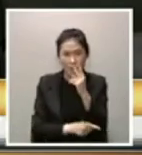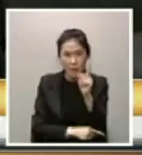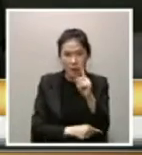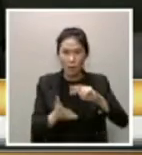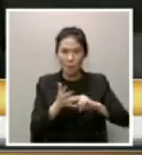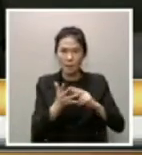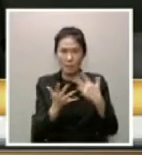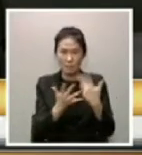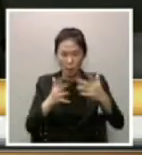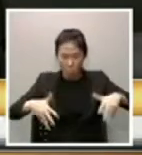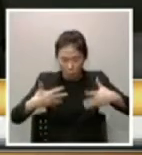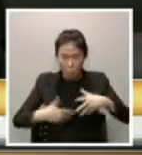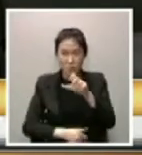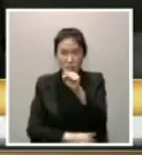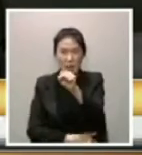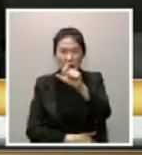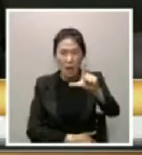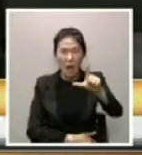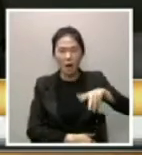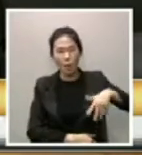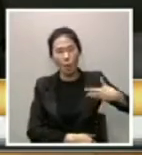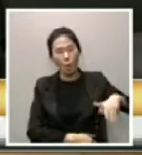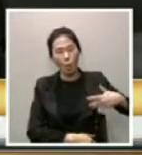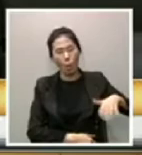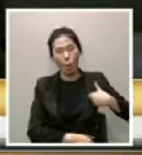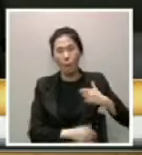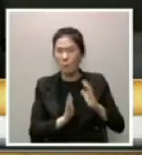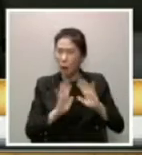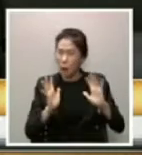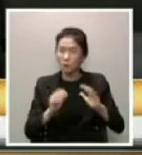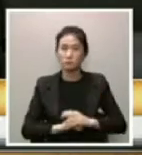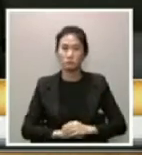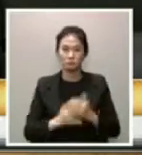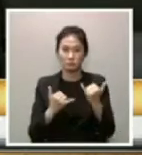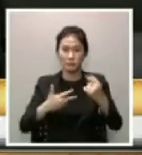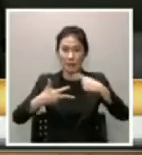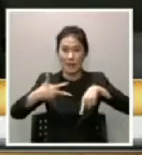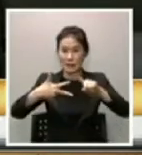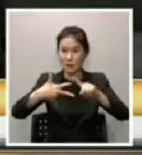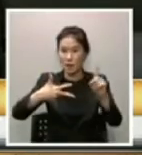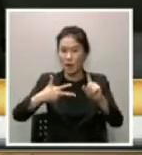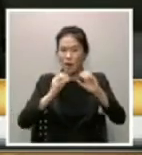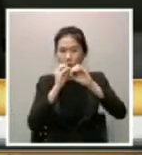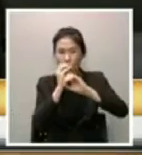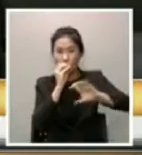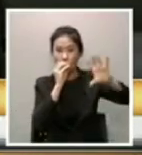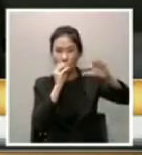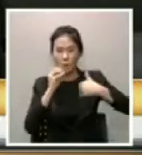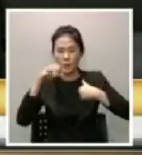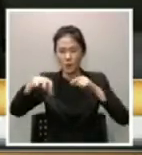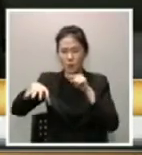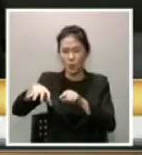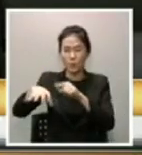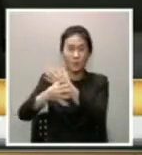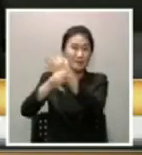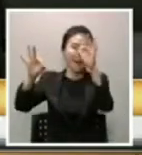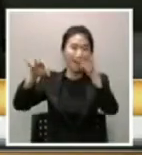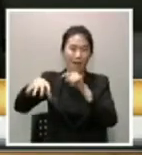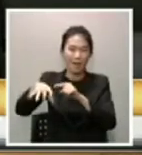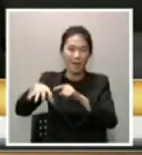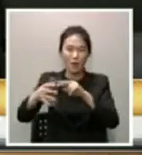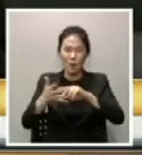ค่ารวมกันกว่าแสนล้านบาทและหน้าที่ที่2ครับก็คือกสทช.เนี่ยเป็นองค์กรอิสระที่มีหน้าที่ก